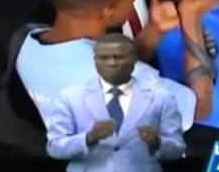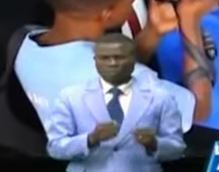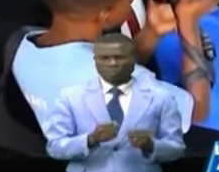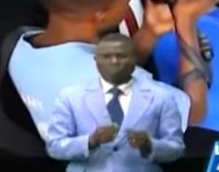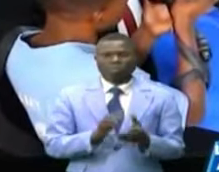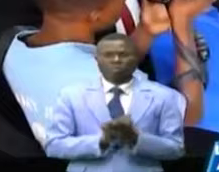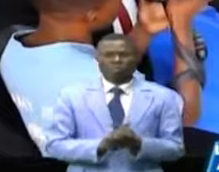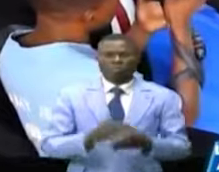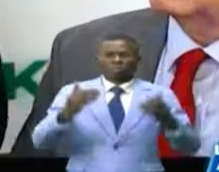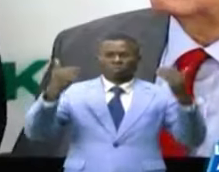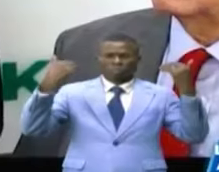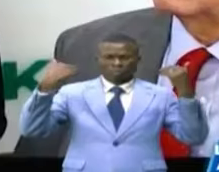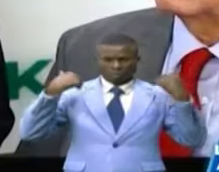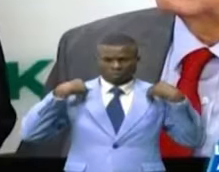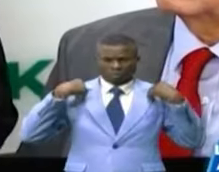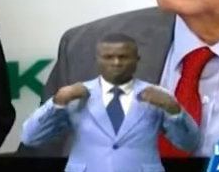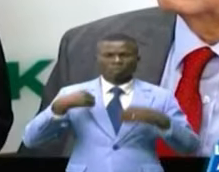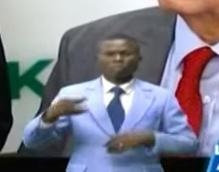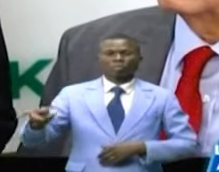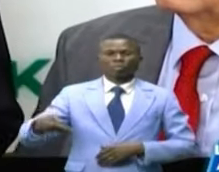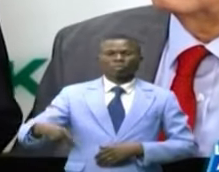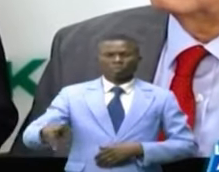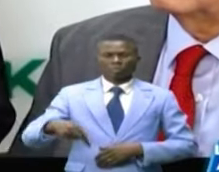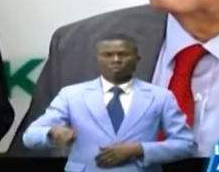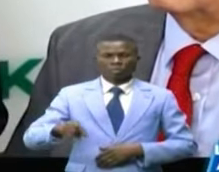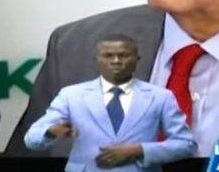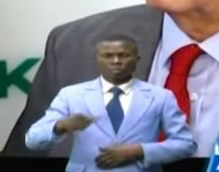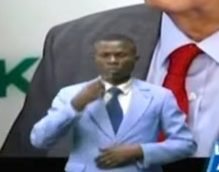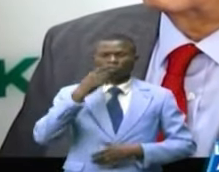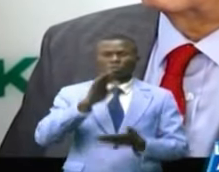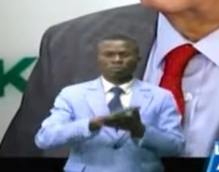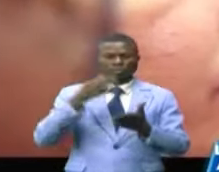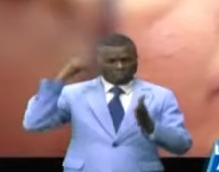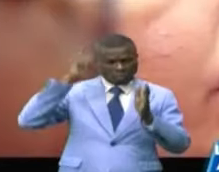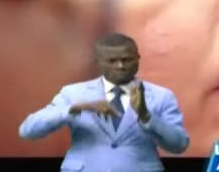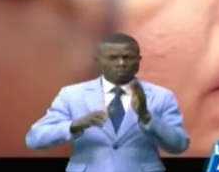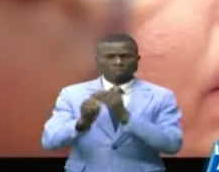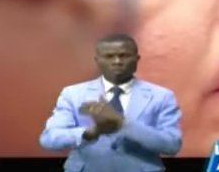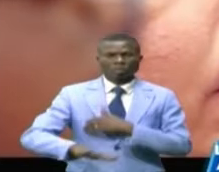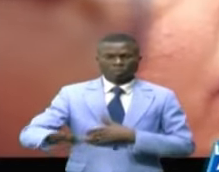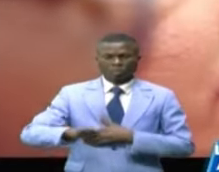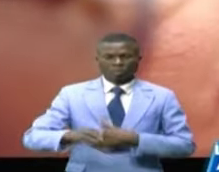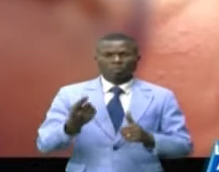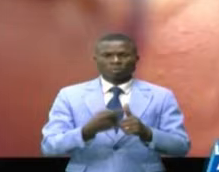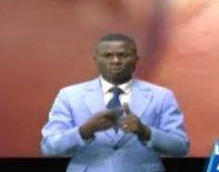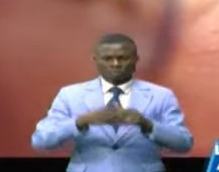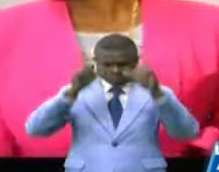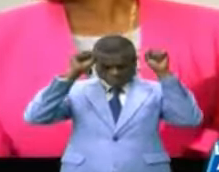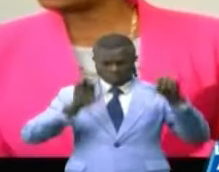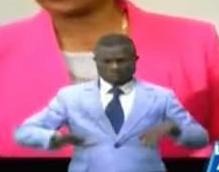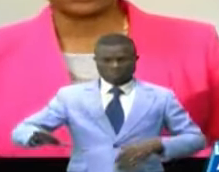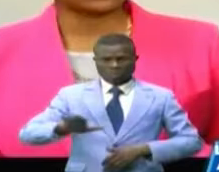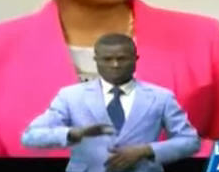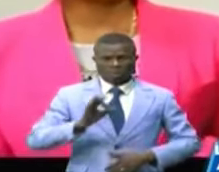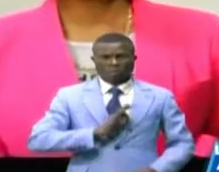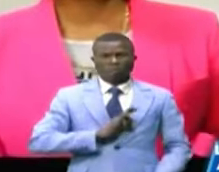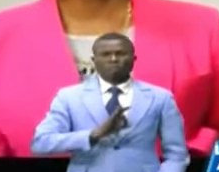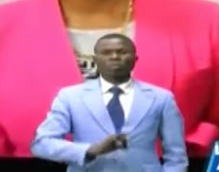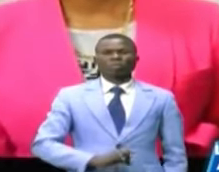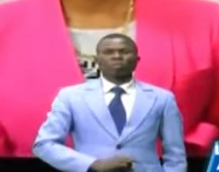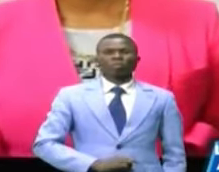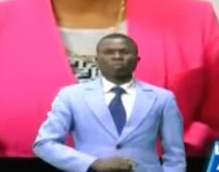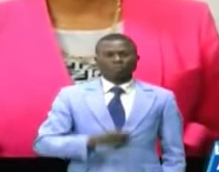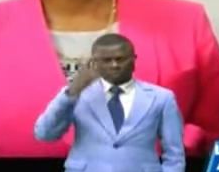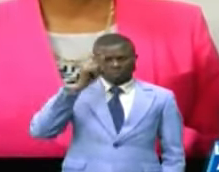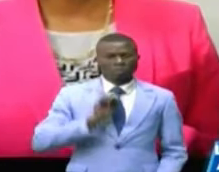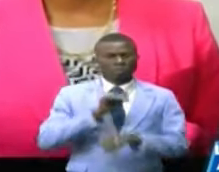naturellement, le chef de l'exécutif provincial a remercié le gouvernement de la République, mais particulièrement le chef de l'État, Félix-Antoine Tshisekedi, pour